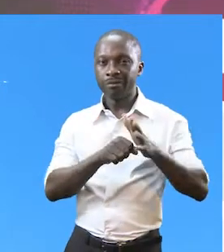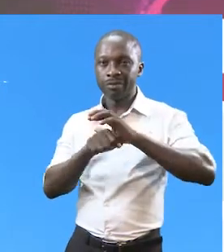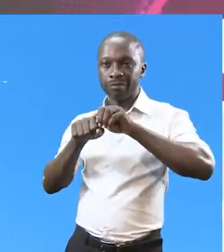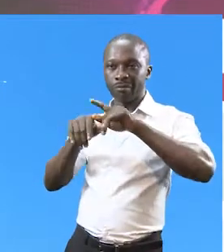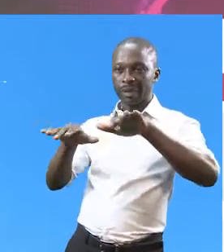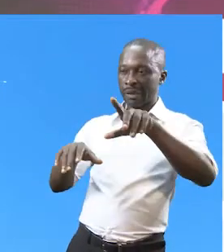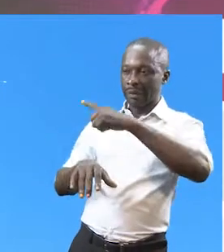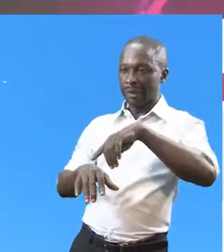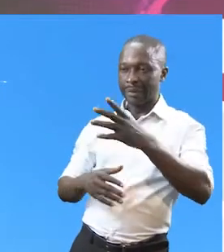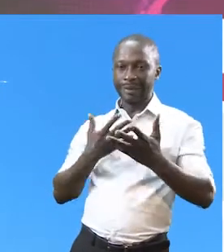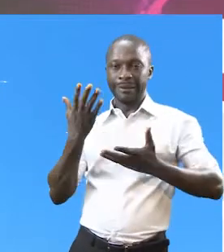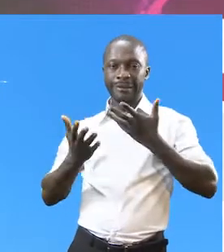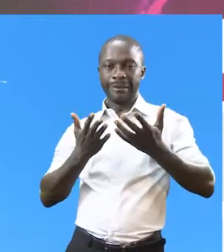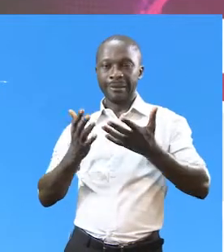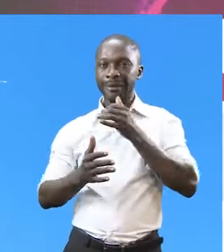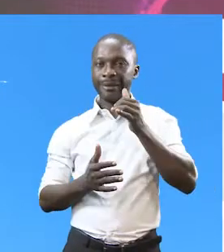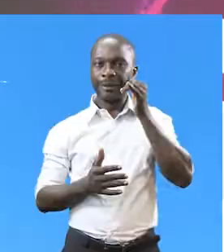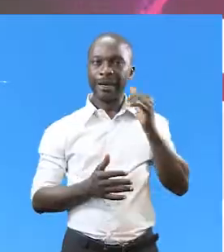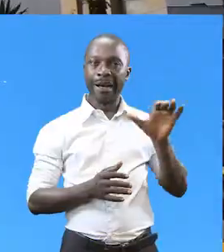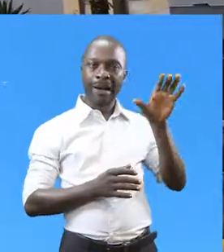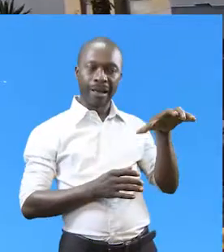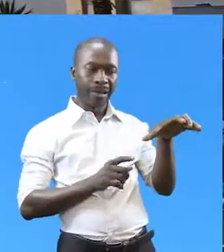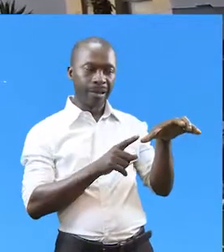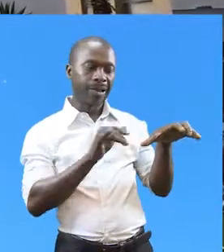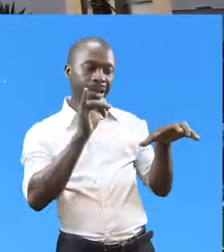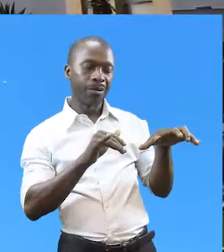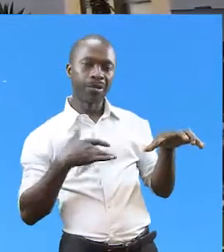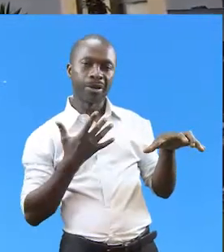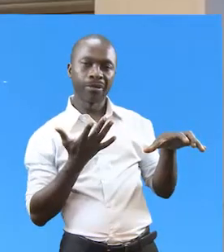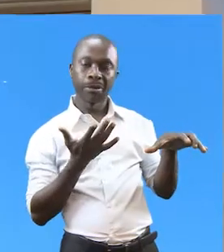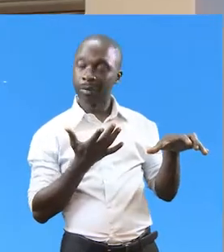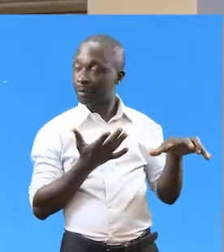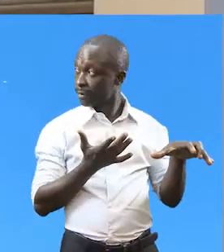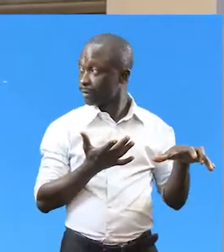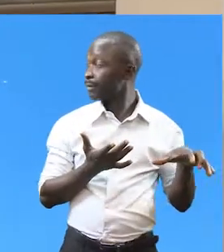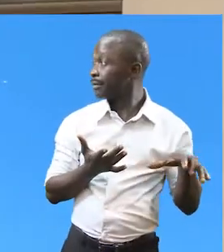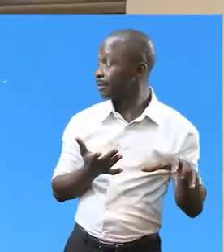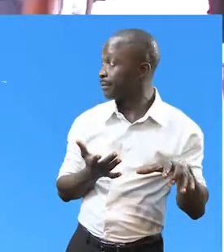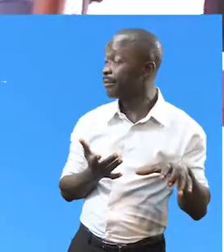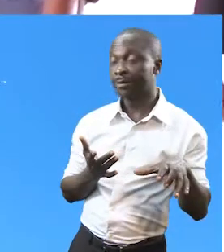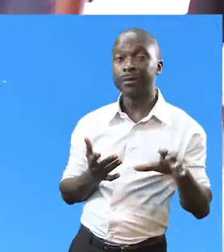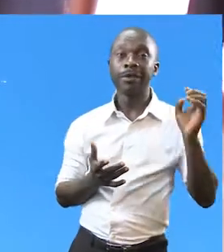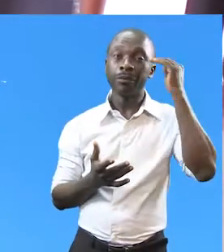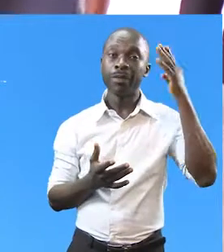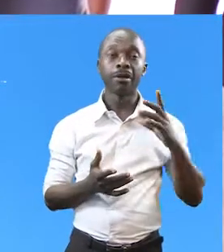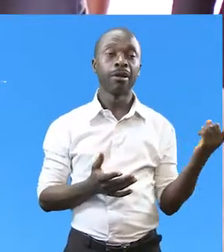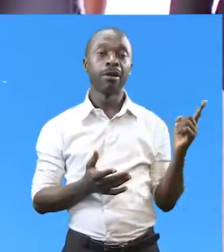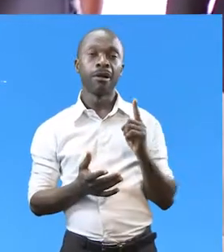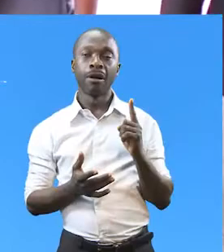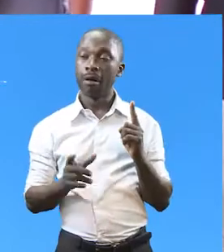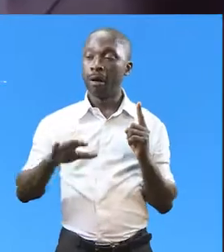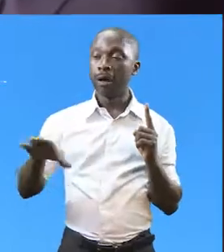la ville de Yaoundé. Leslie Feba nous en dit plus. C'est en présence du ministre des Petites et Moyennes Entreprises que la convention entre la Banque